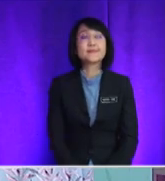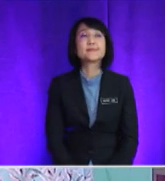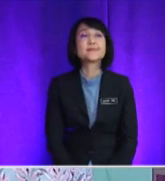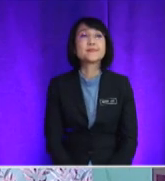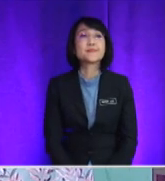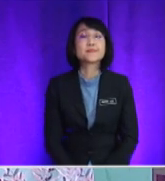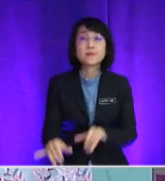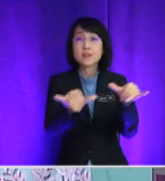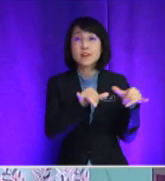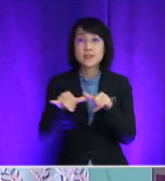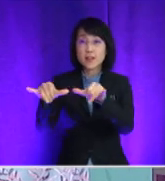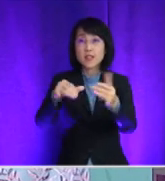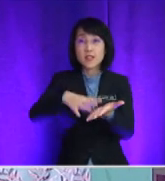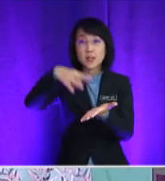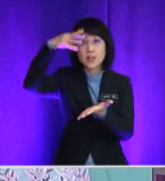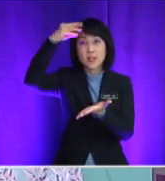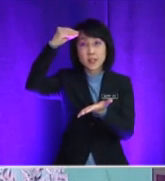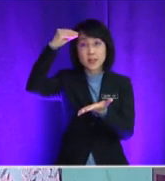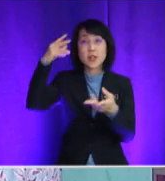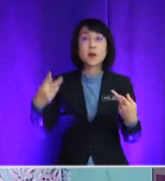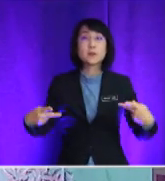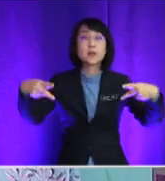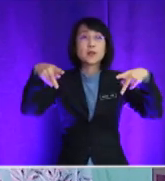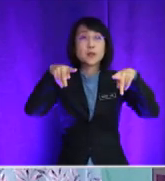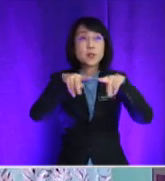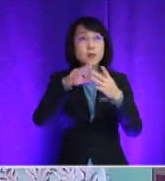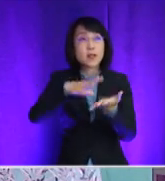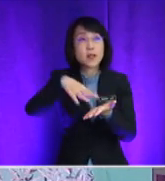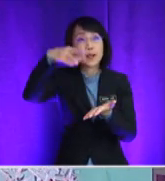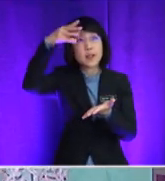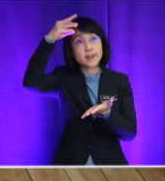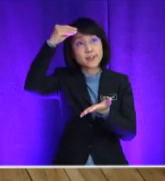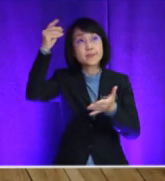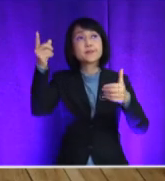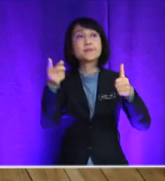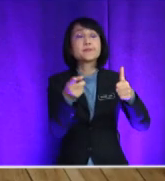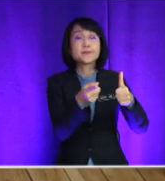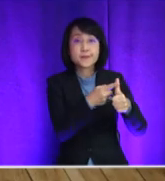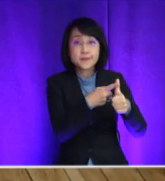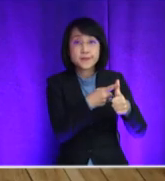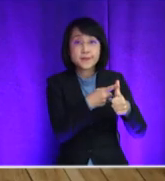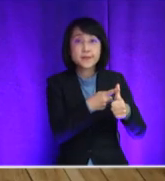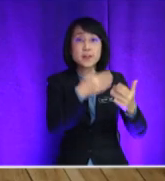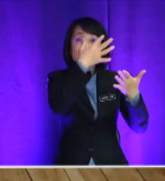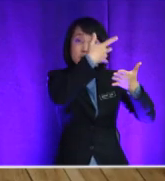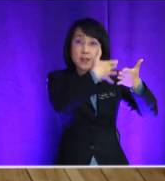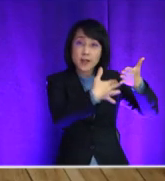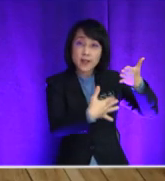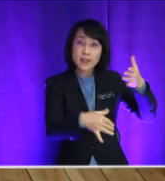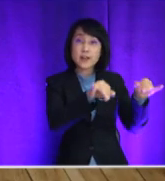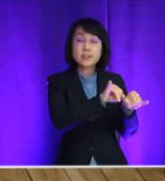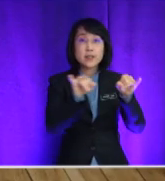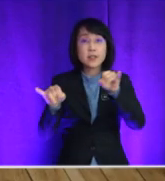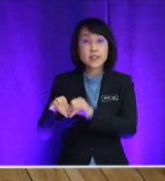Oke pembelajaran yang kita perlu pelajari hari ini yang pertama mengendaraikan jenis